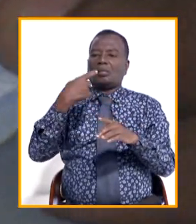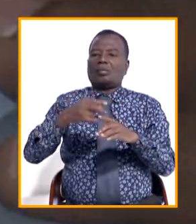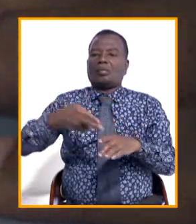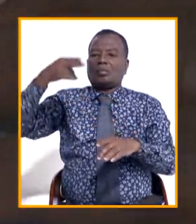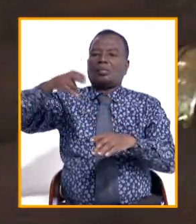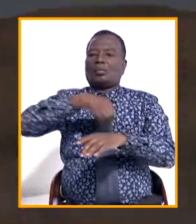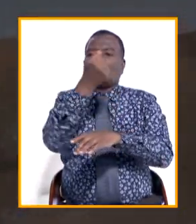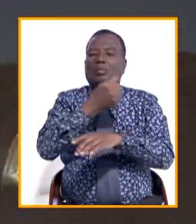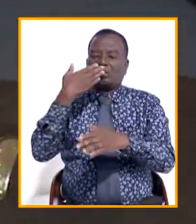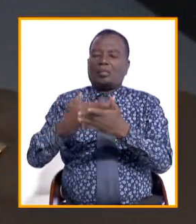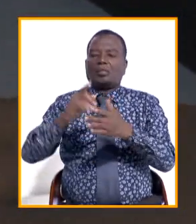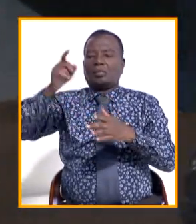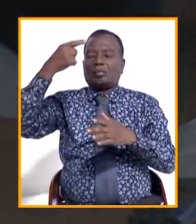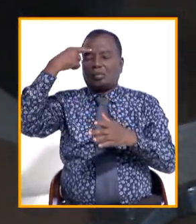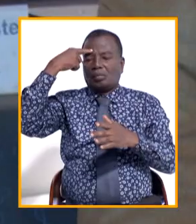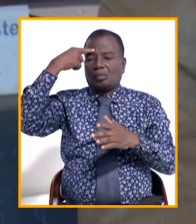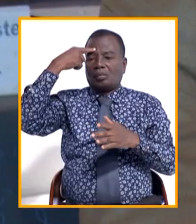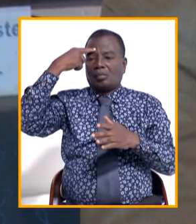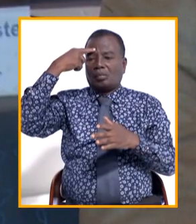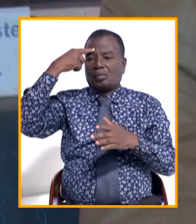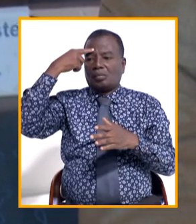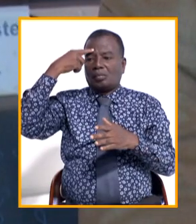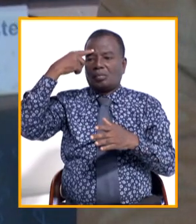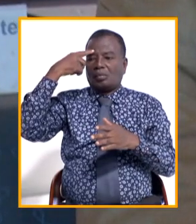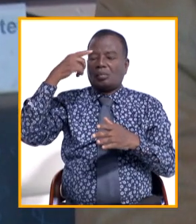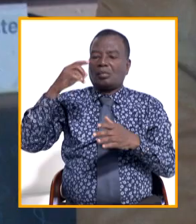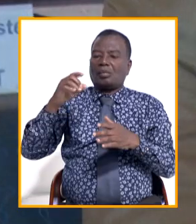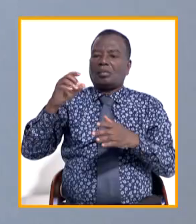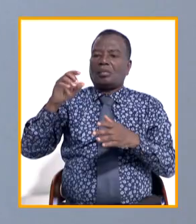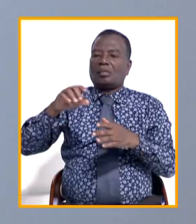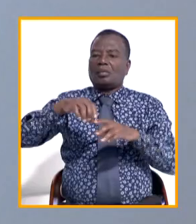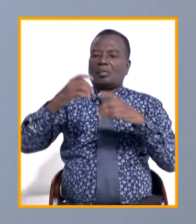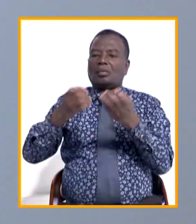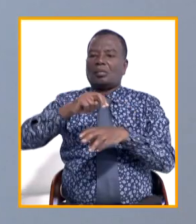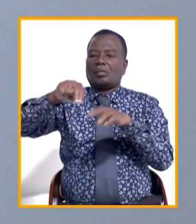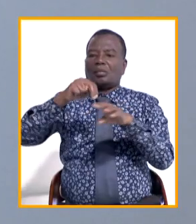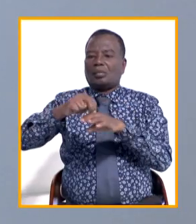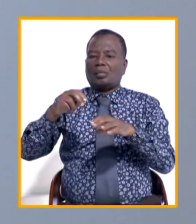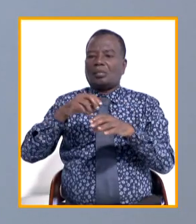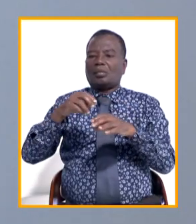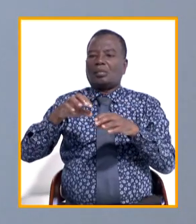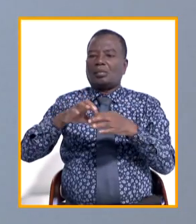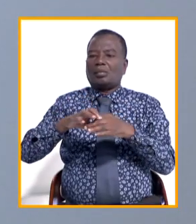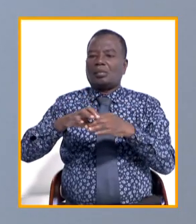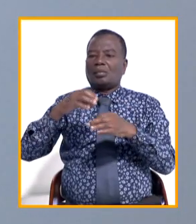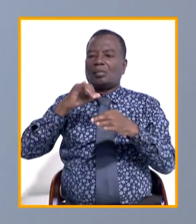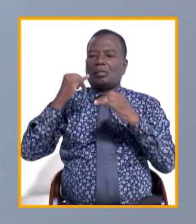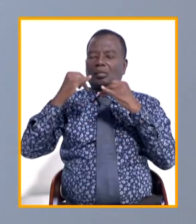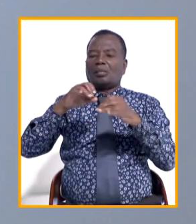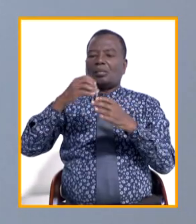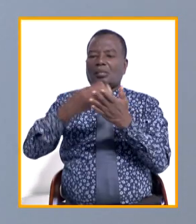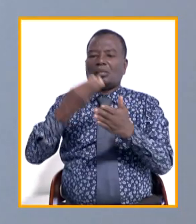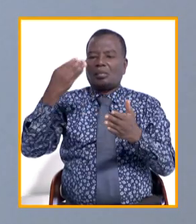la bonne gouvernance, dont la CENTIF, la Cellule nationale de traitement des informations financières, dont la